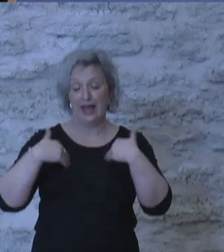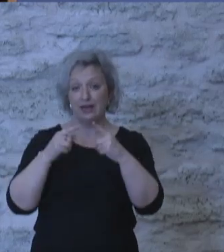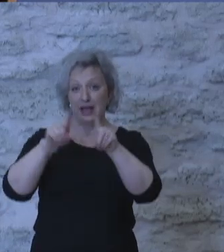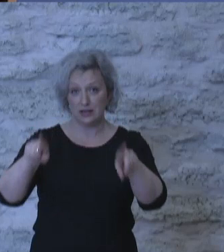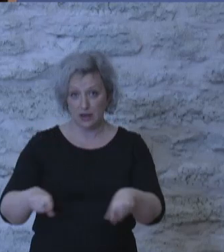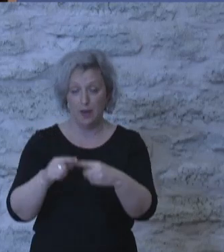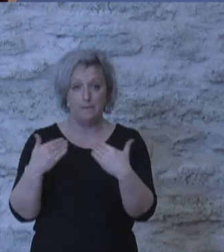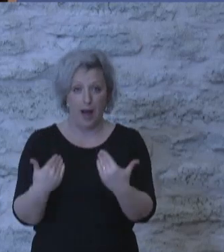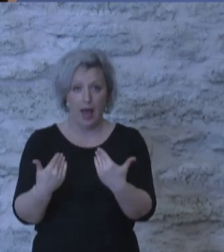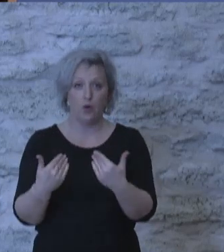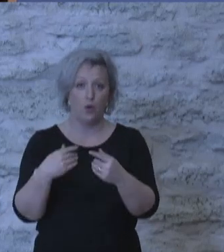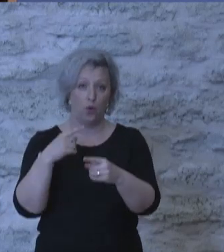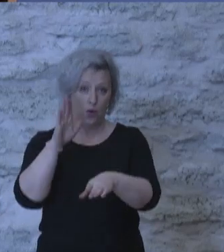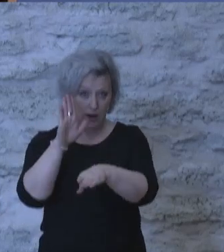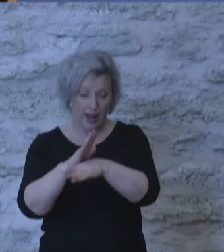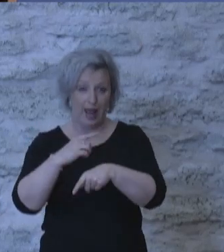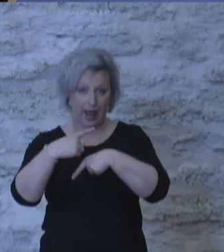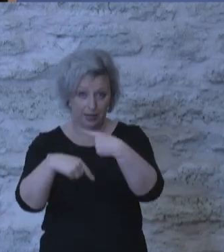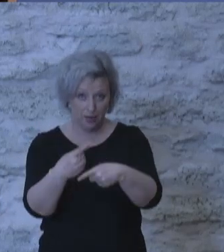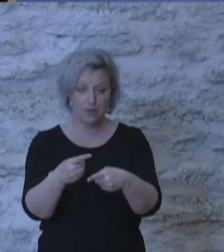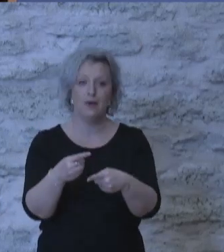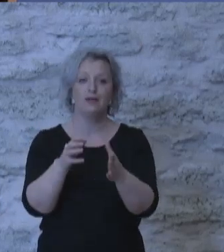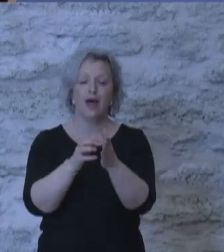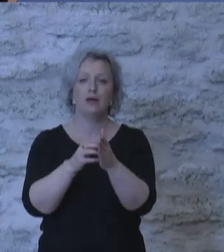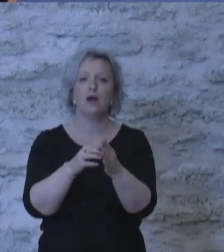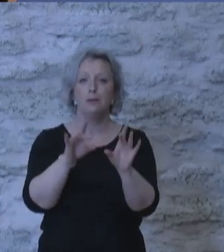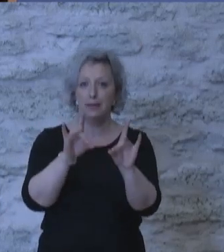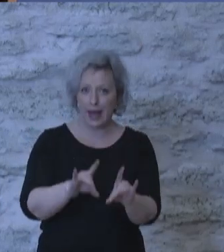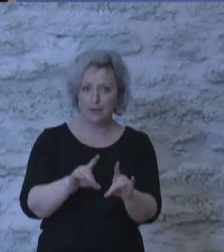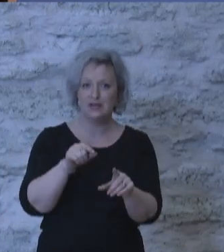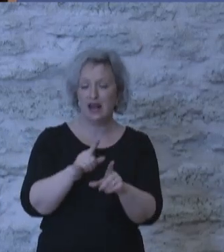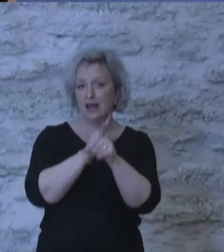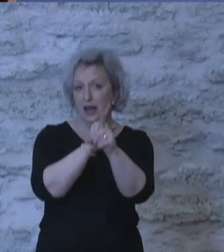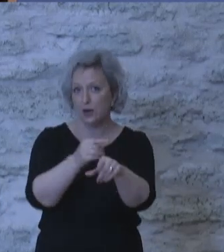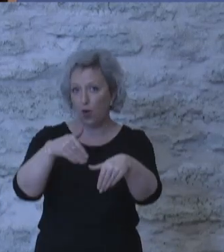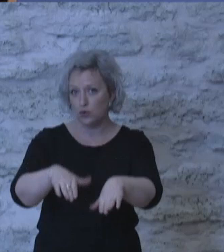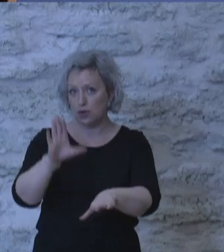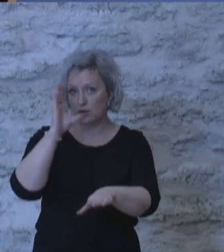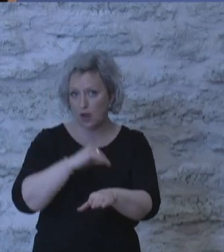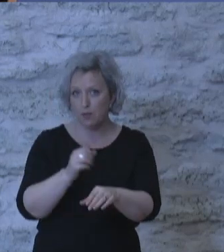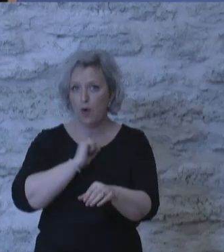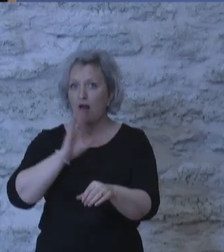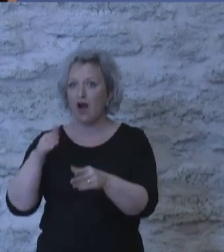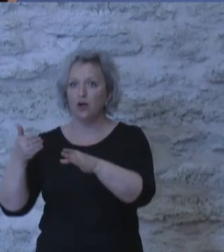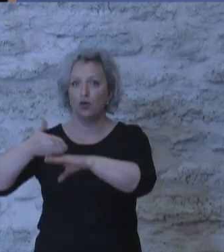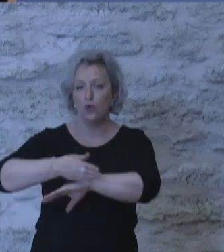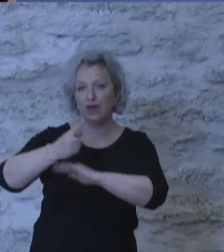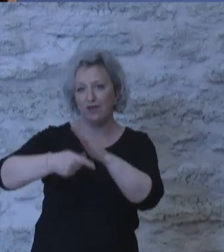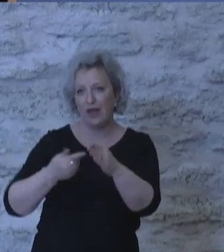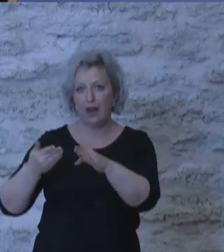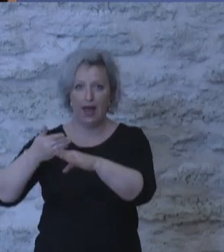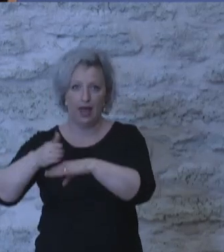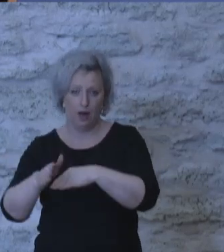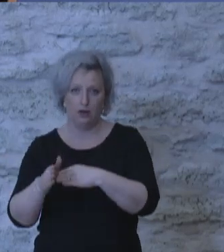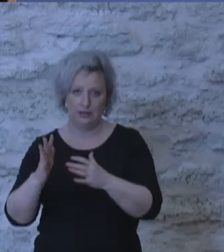relvaloa tervise tõend või kehtiv mingi muu tervise tõend. Siis me tahame, et ei ole vaja, et